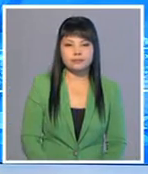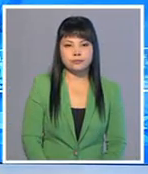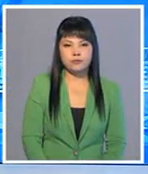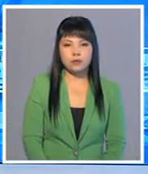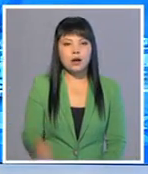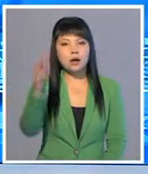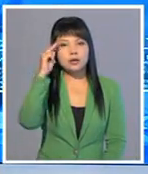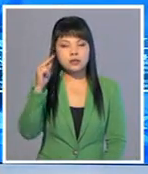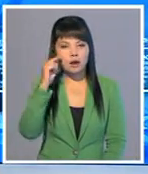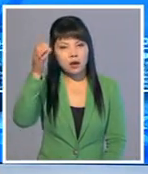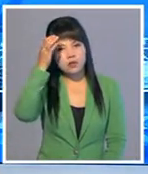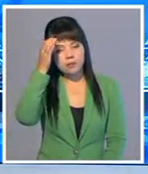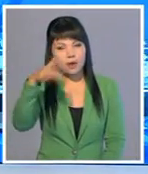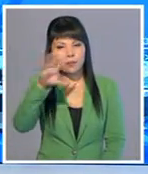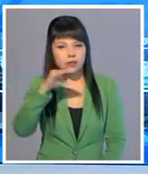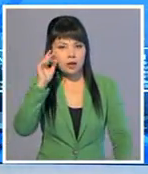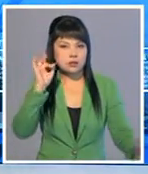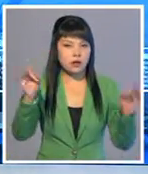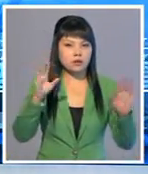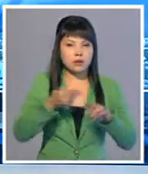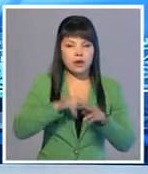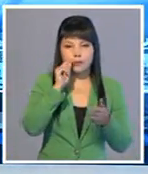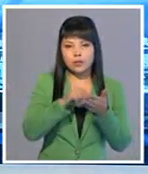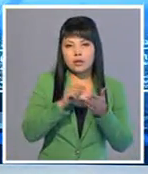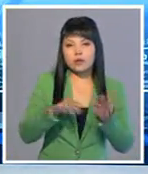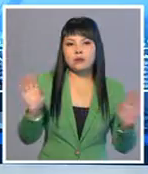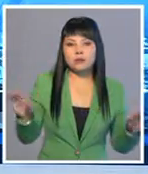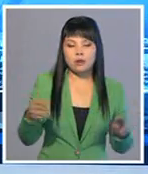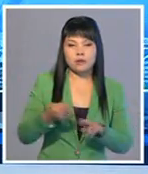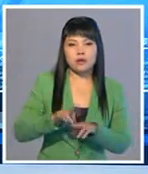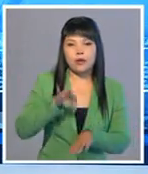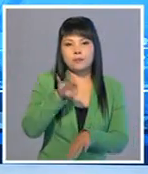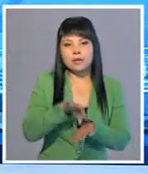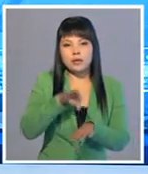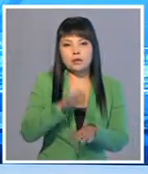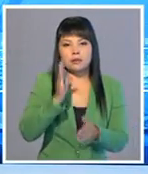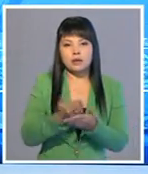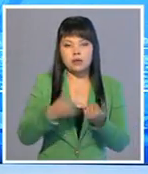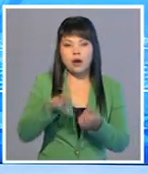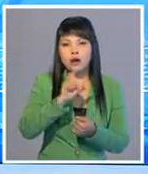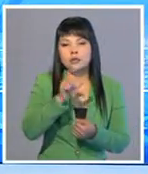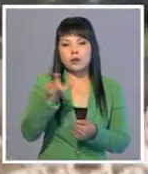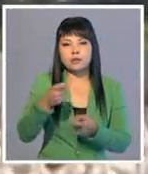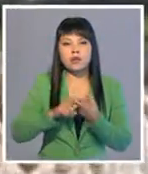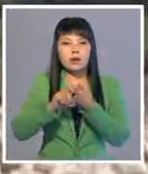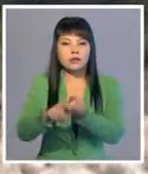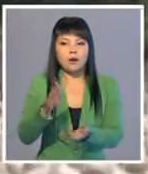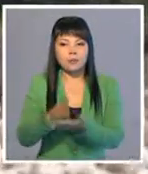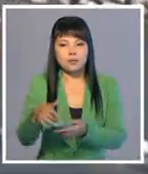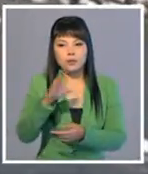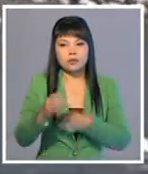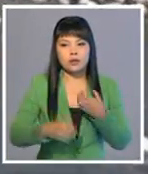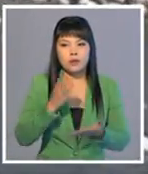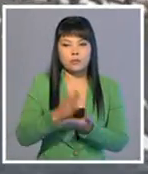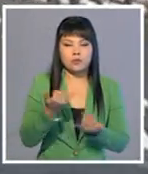Қытай ғалымдары дабыл қағып жатыр. Олардың айтуынша, құс тұмауы адамнан адамға таралуы мүмкін. Дегенмен бұған қатысты нақты дәлел жоқ. Ғалымдар